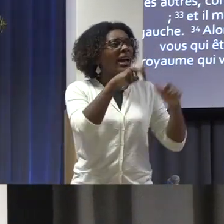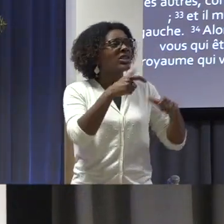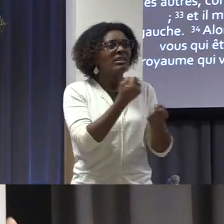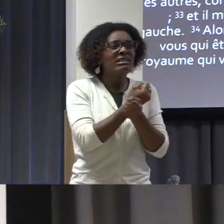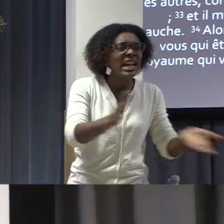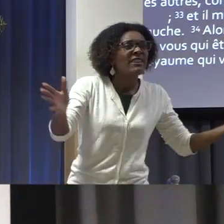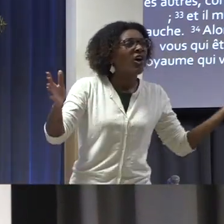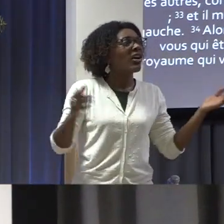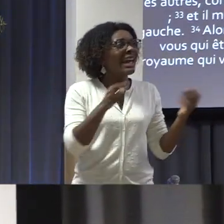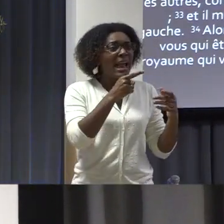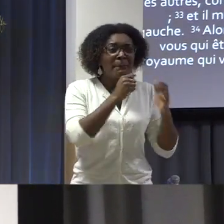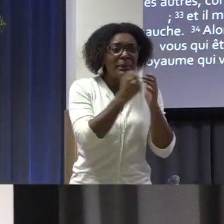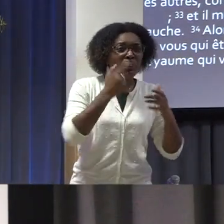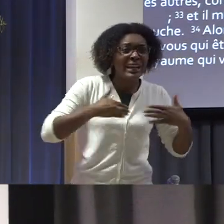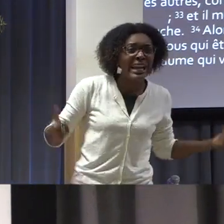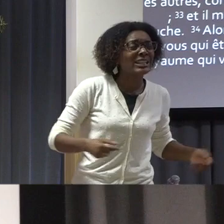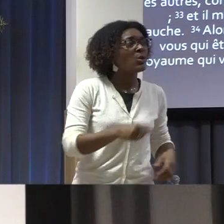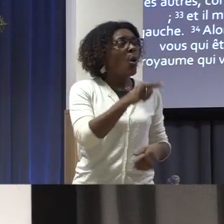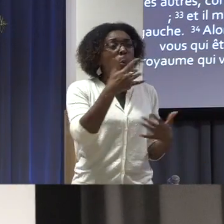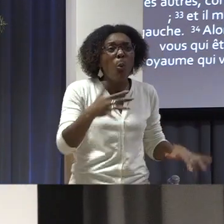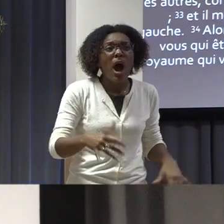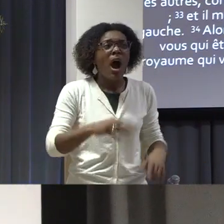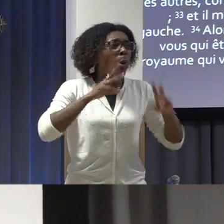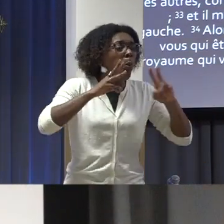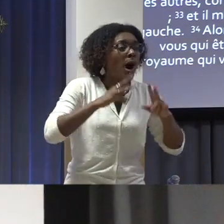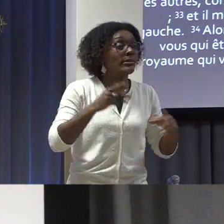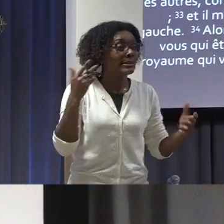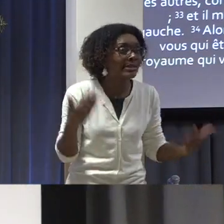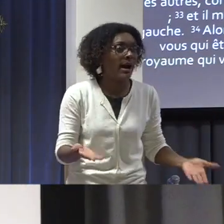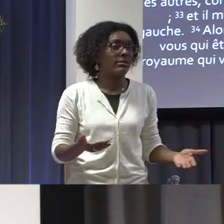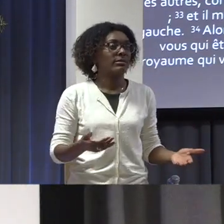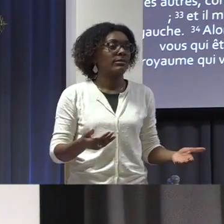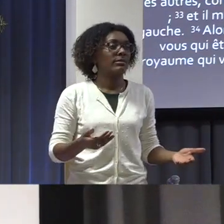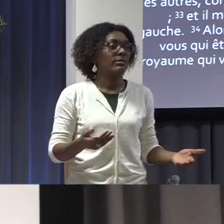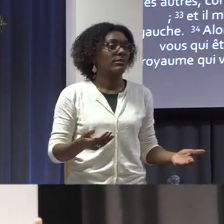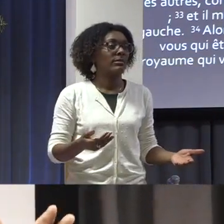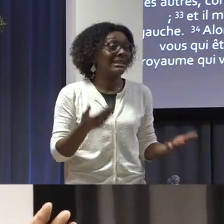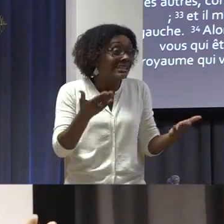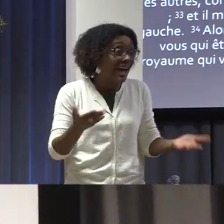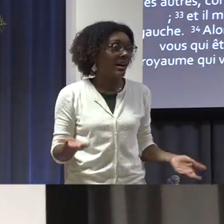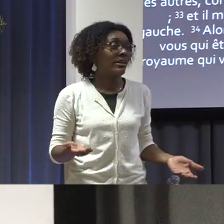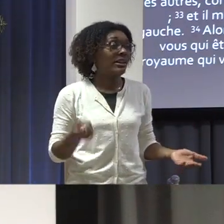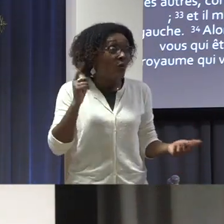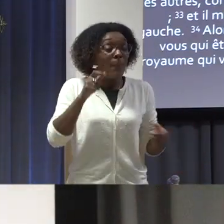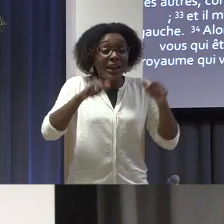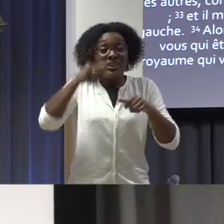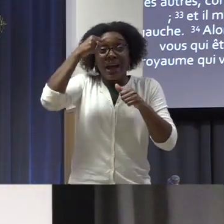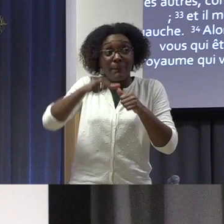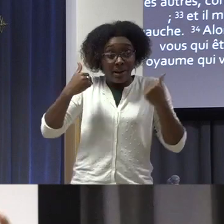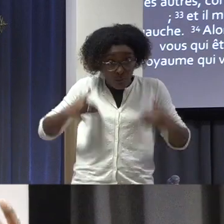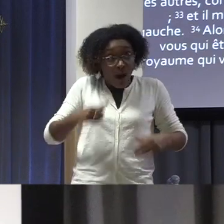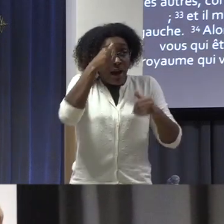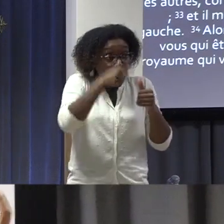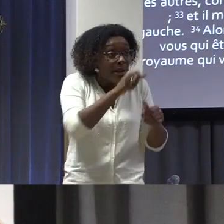et eu des gens des livres et je ne veux pas que le monde retient deux mois que j'avais fait ça où j'avais vécu à tel endroit peu importe de toute